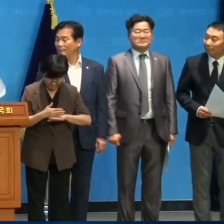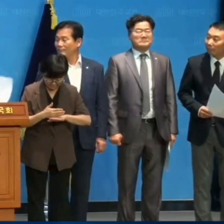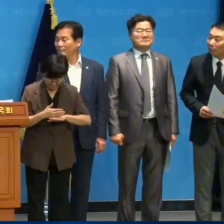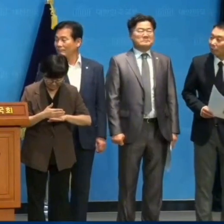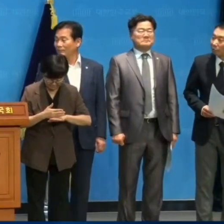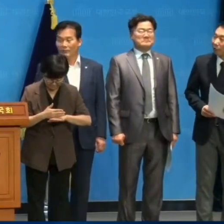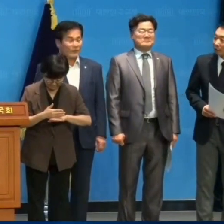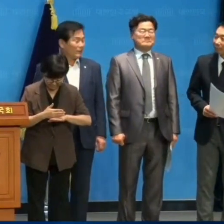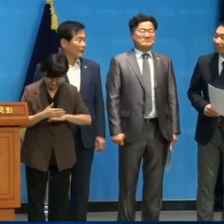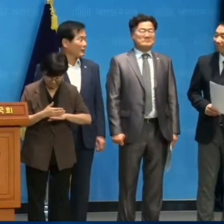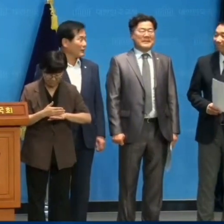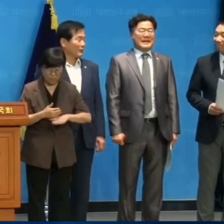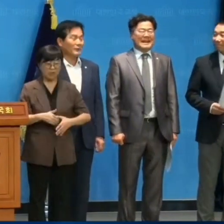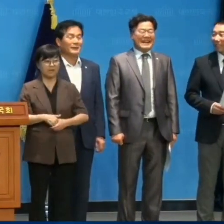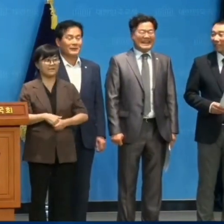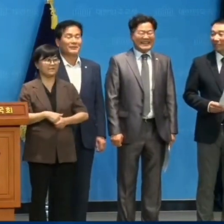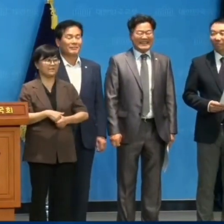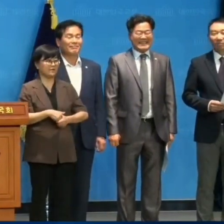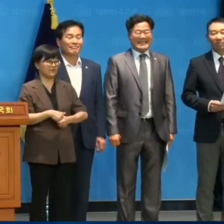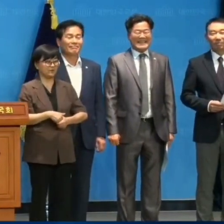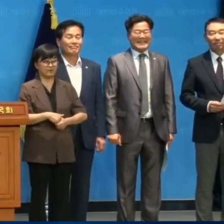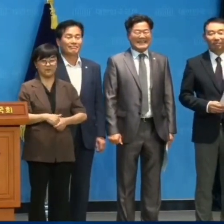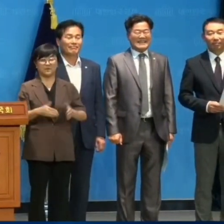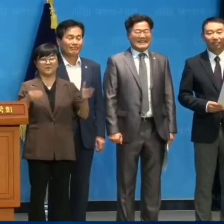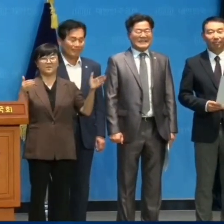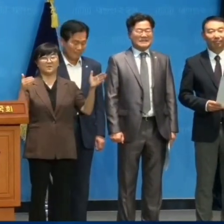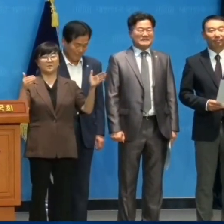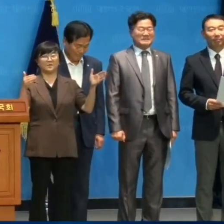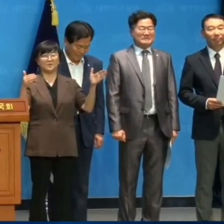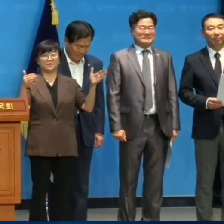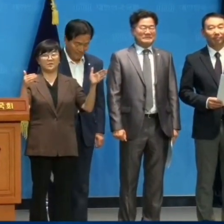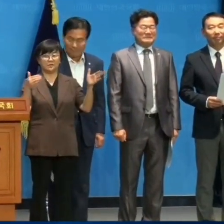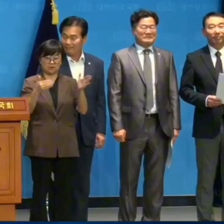박찬대 위원장님은 위원장이십니다. 자,